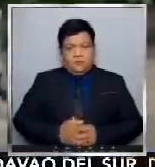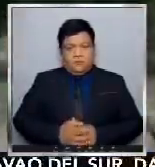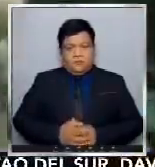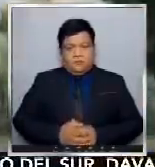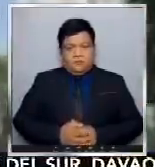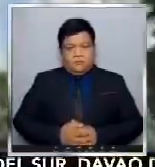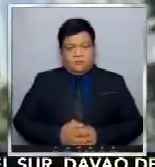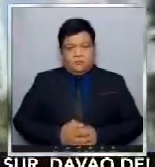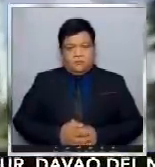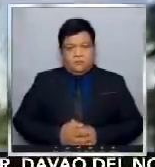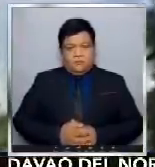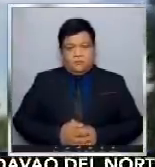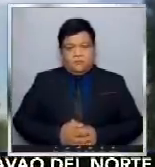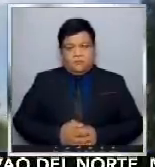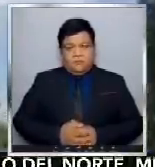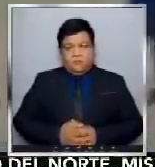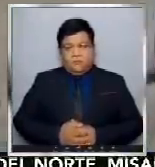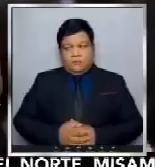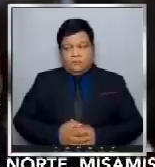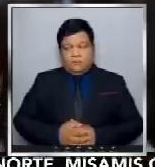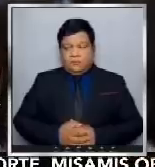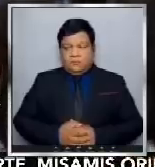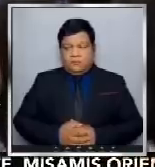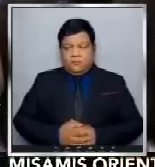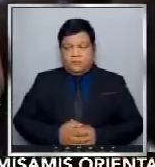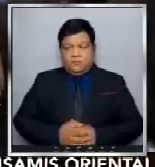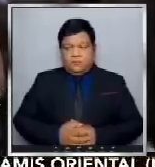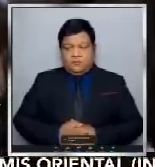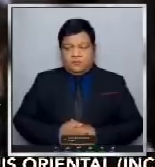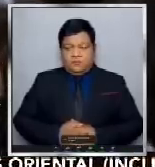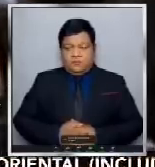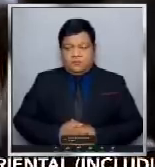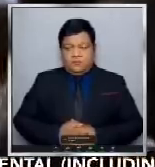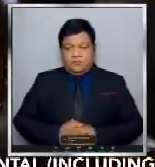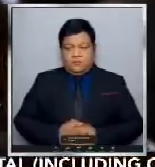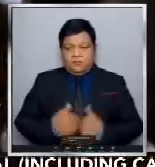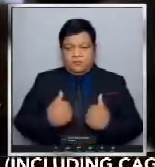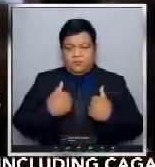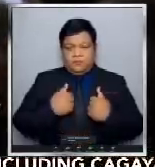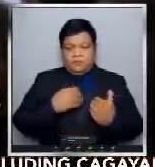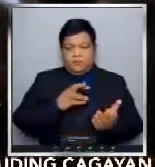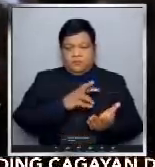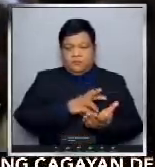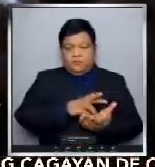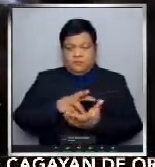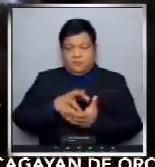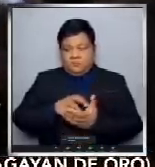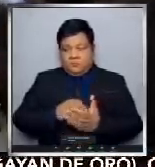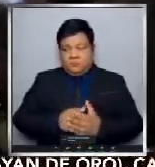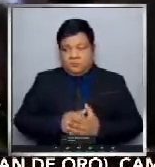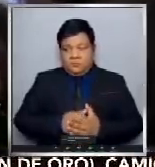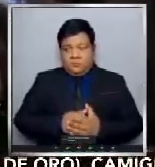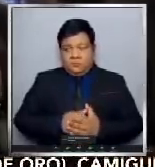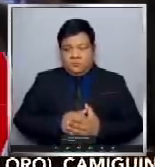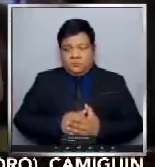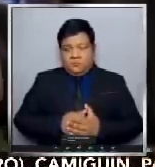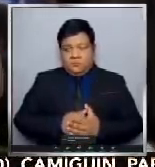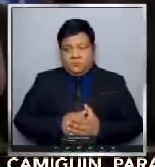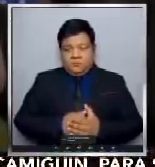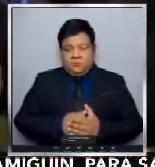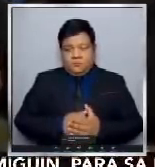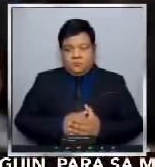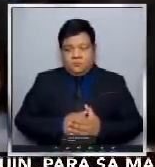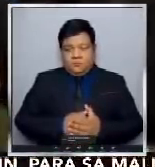yung mga speeches ng ilan pang tumatakbo. At ngayon nga ay inatabayan na pa rin natin ang mga speeches ni Manila Mayor Isko